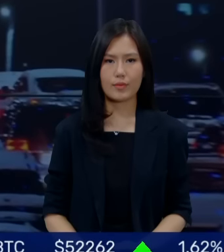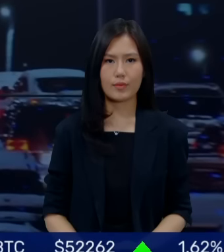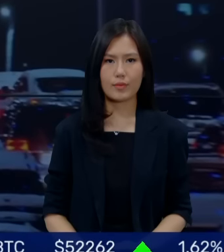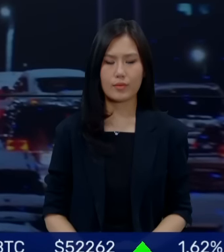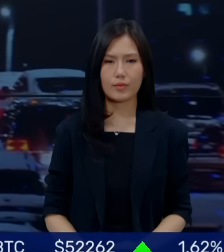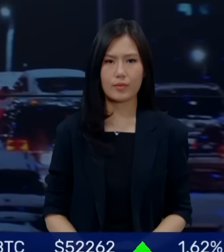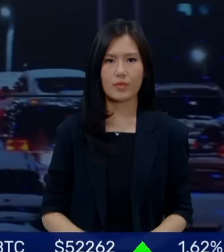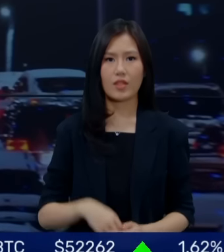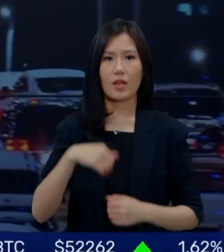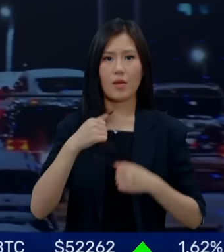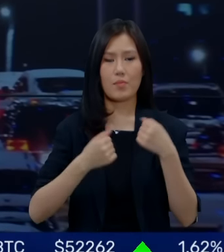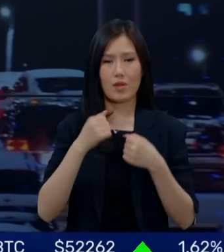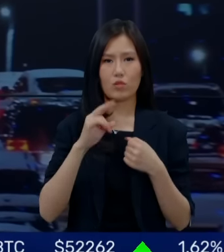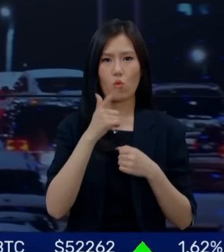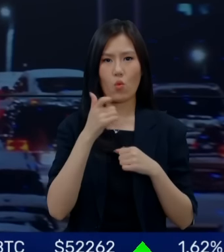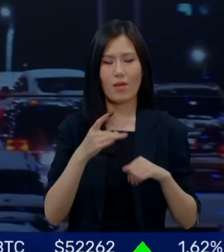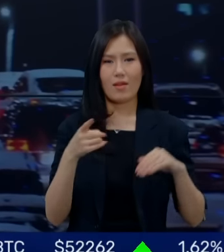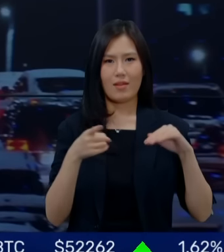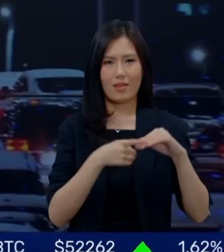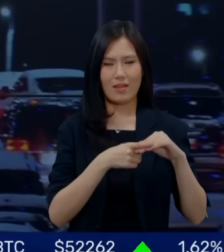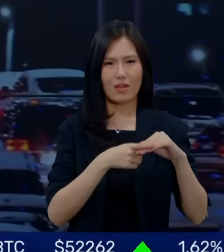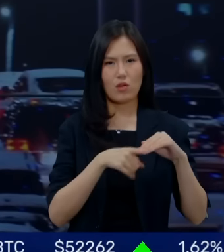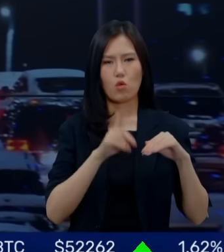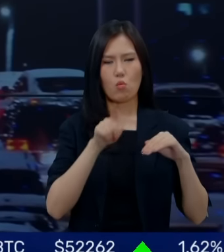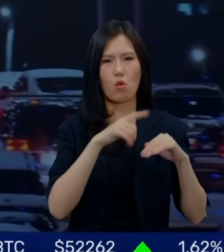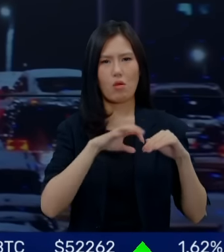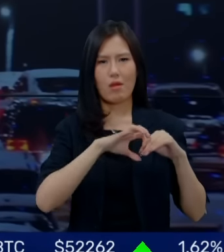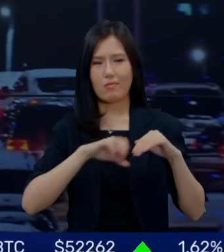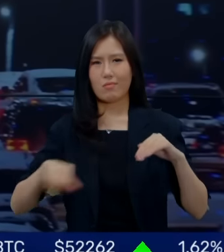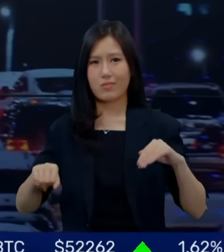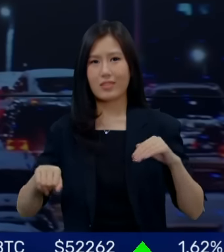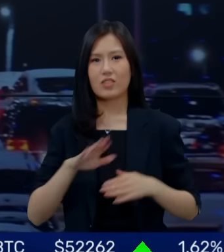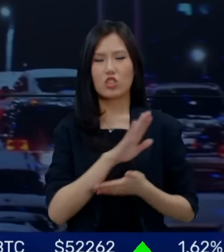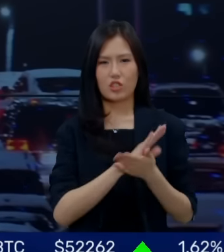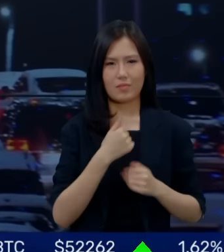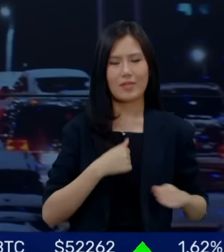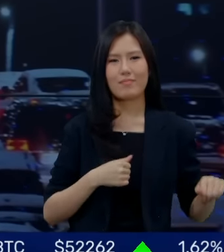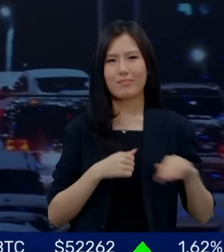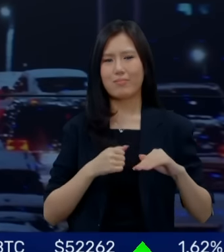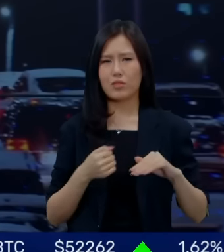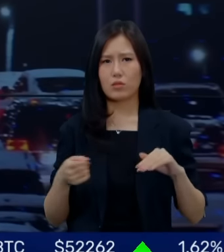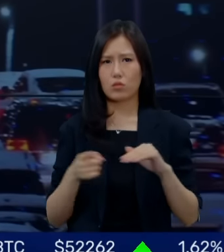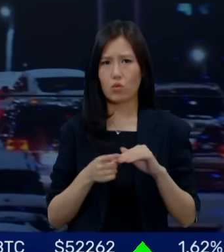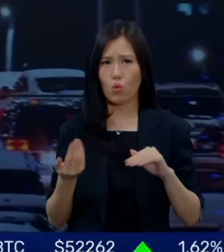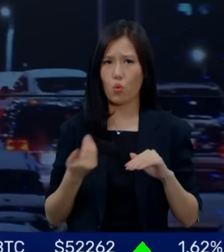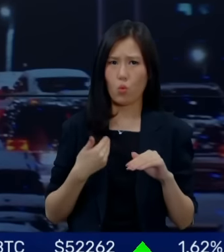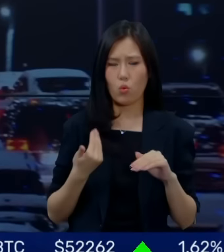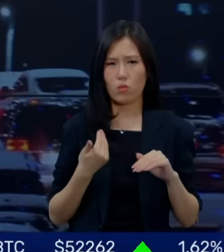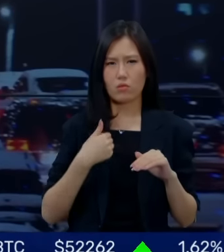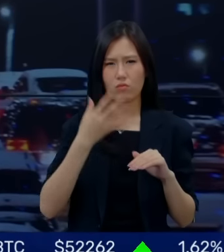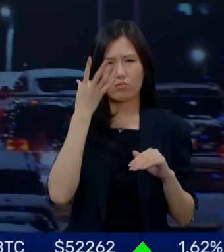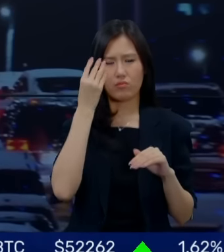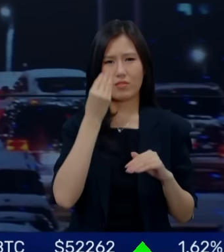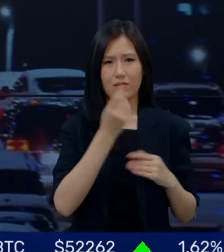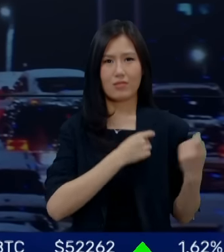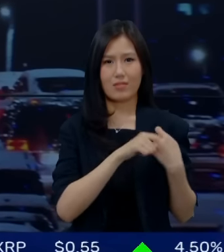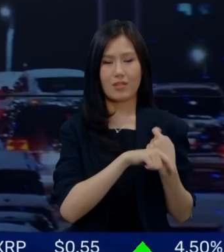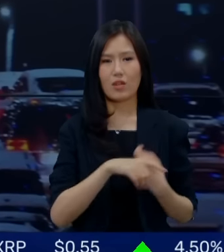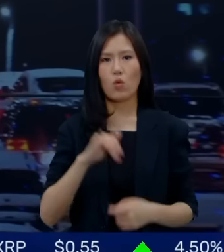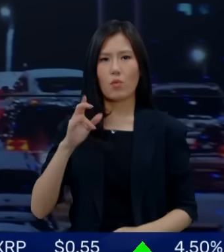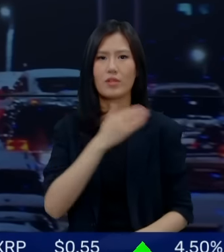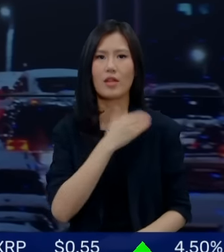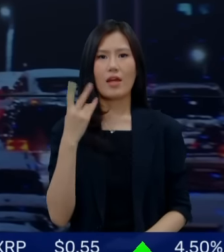Авто машины дугаар олголтод тогтоосон хязгаарлалт шинээр машин авч байгаа иргэдэд дугаар олгогдохгүй байх вэ гэсэн асуулт ургана. За энэ асуултад хотын дарга